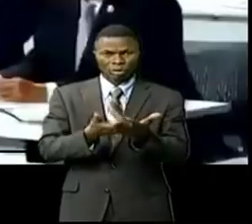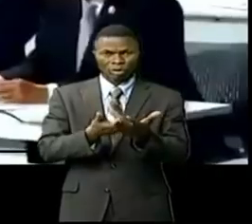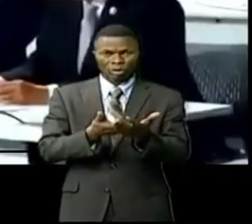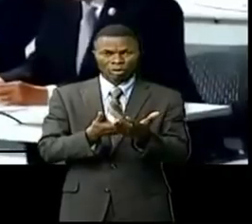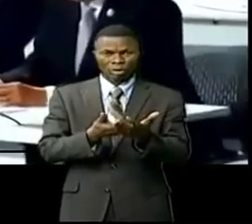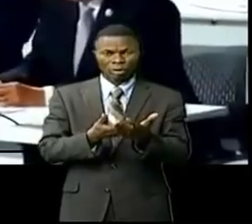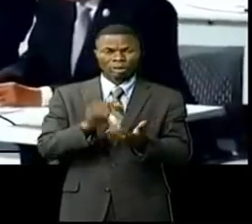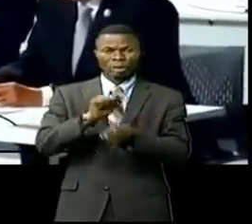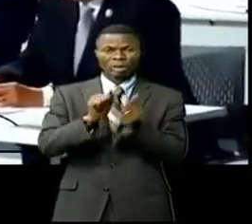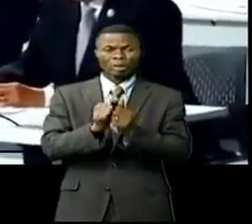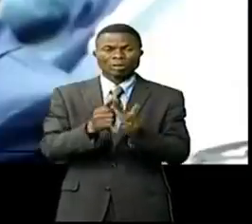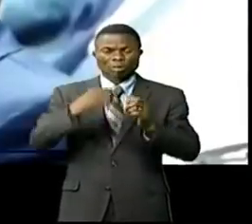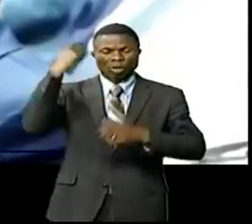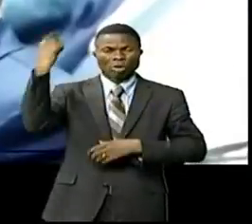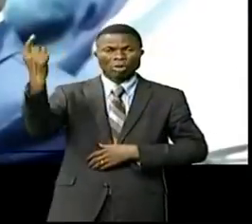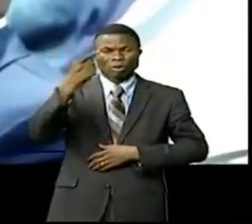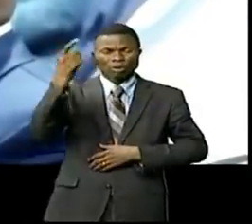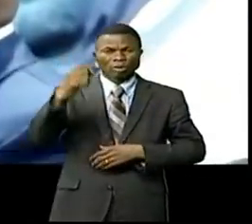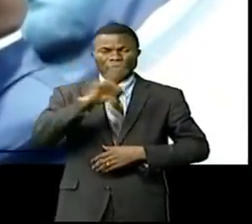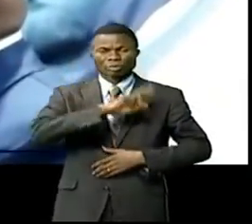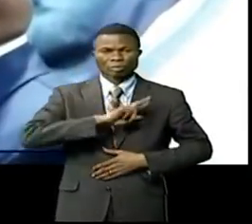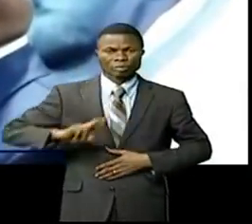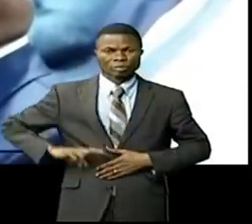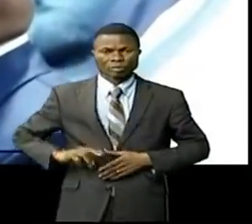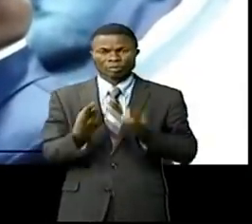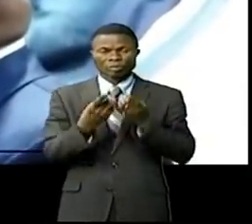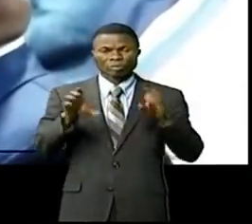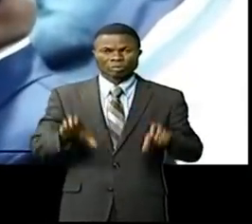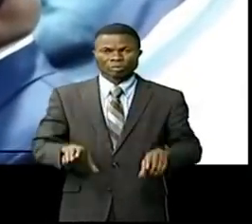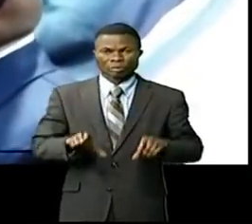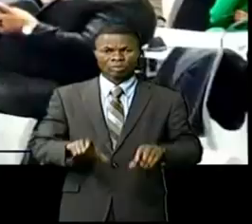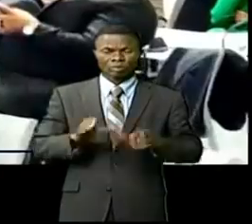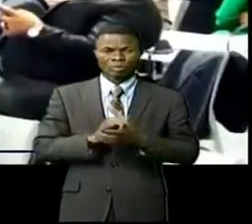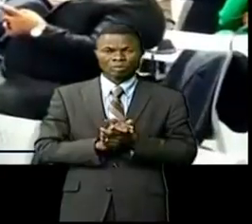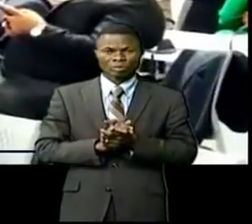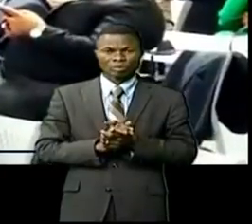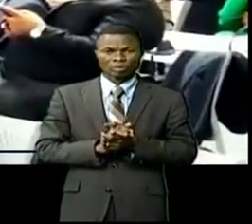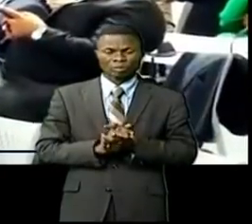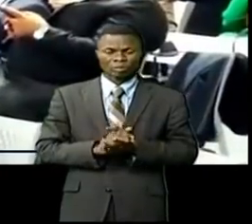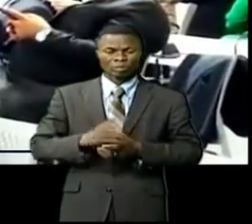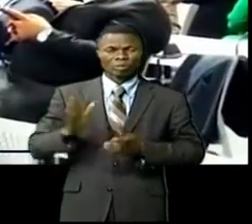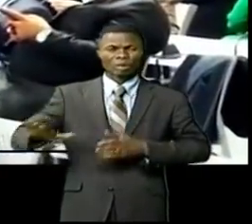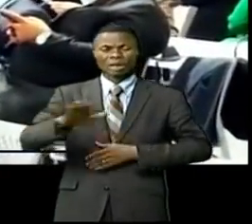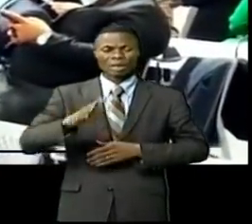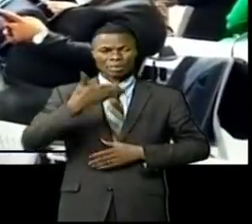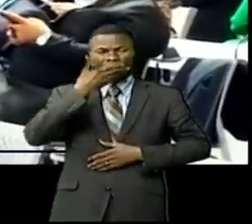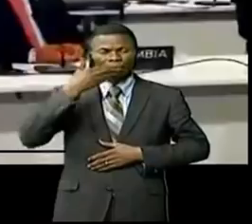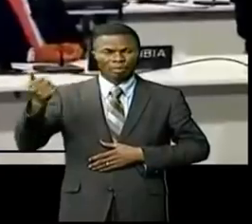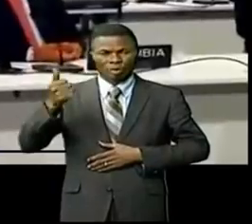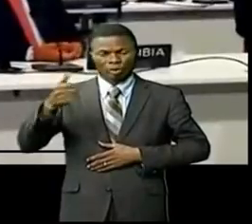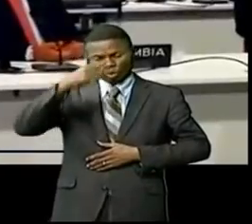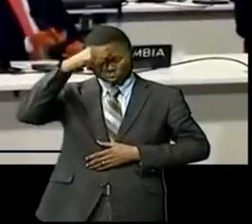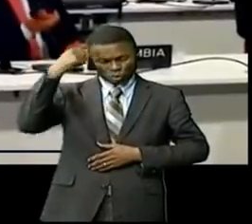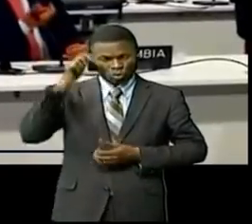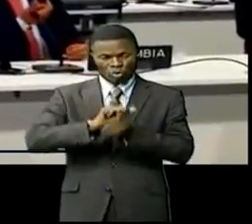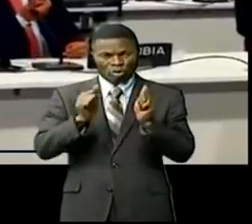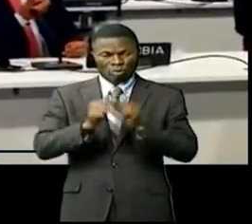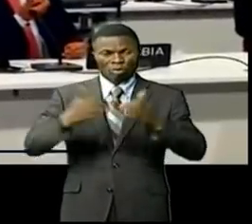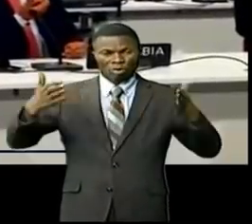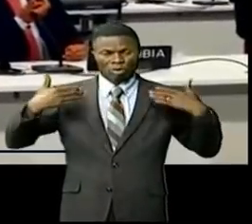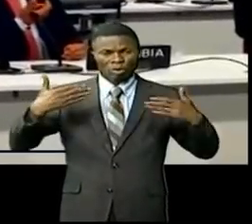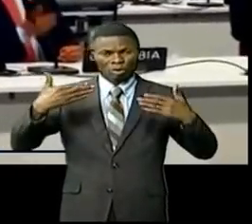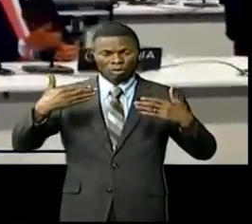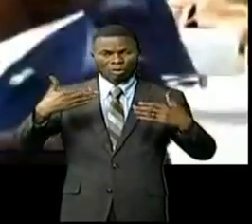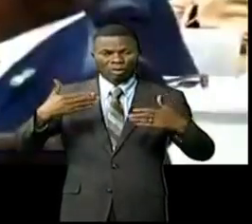la planète. La République démocratique du Congo s'érige en un pays solution à la crise climatique avec son